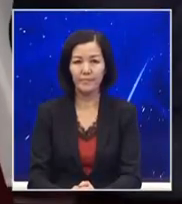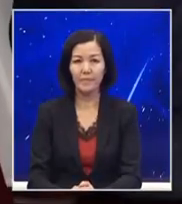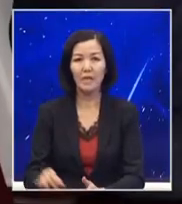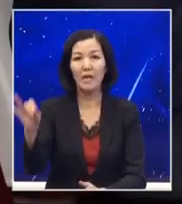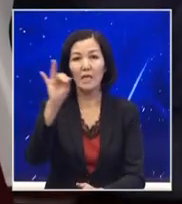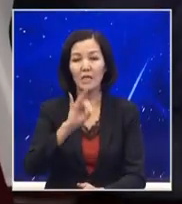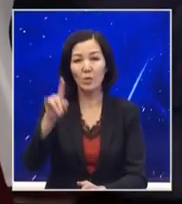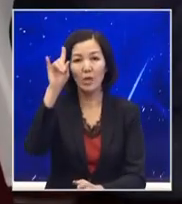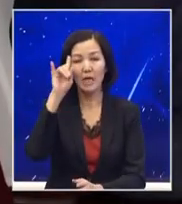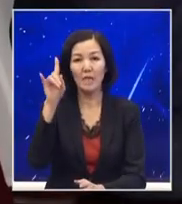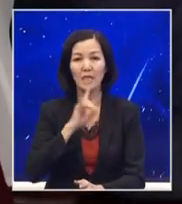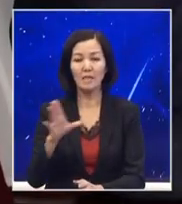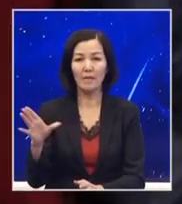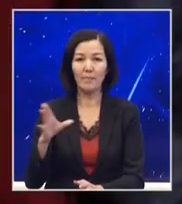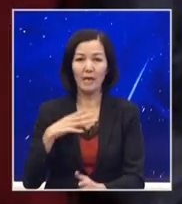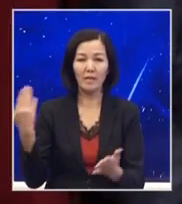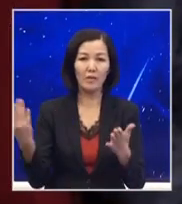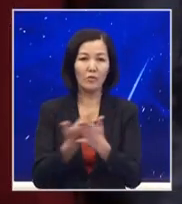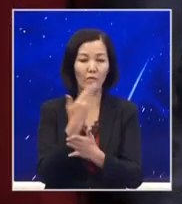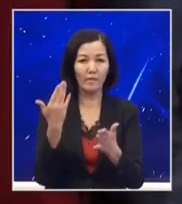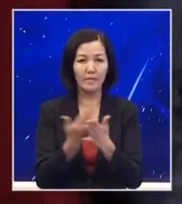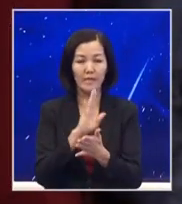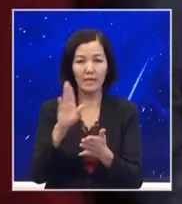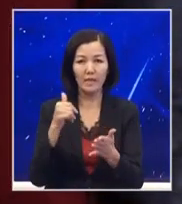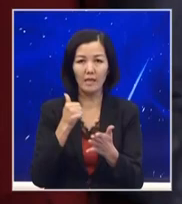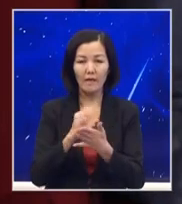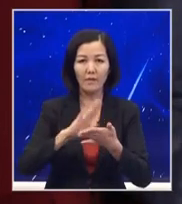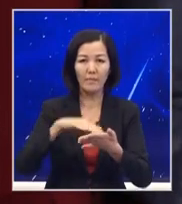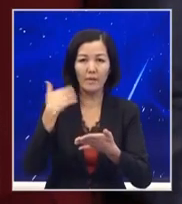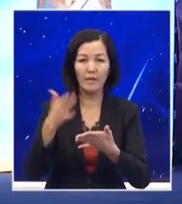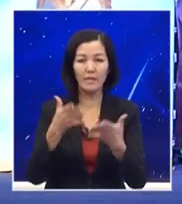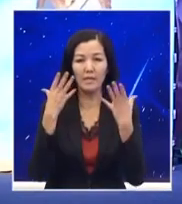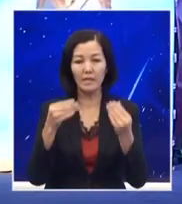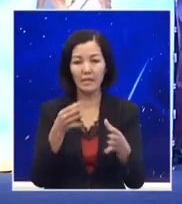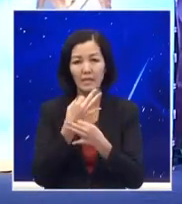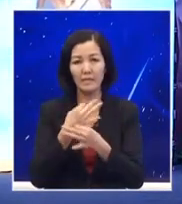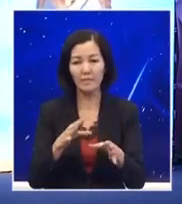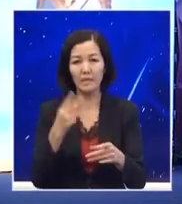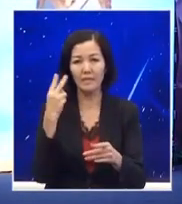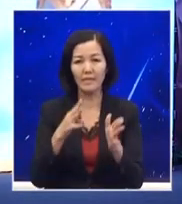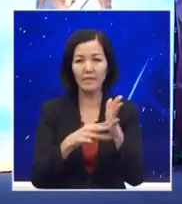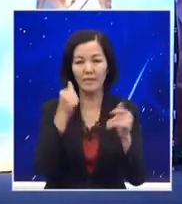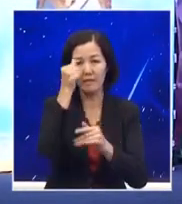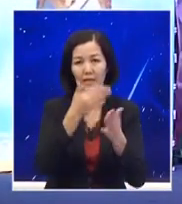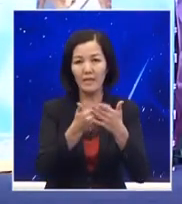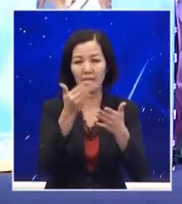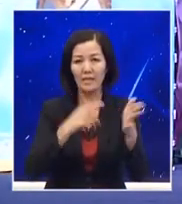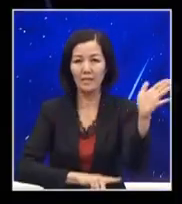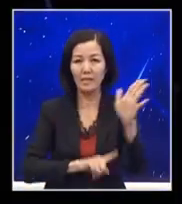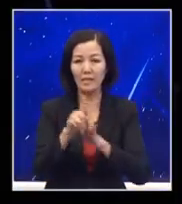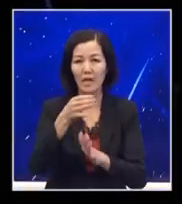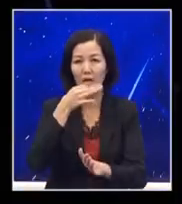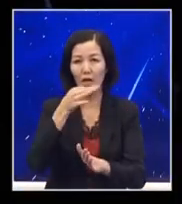История Казахстана богата на значимые события, но самым главным в календаре является День независимости. Ровно 29 лет назад начался